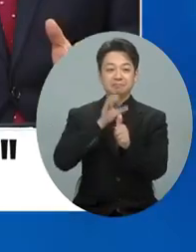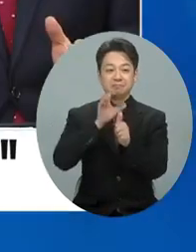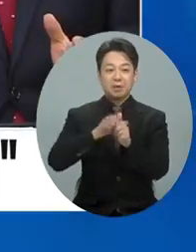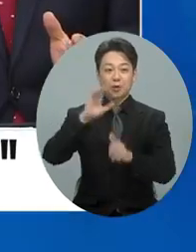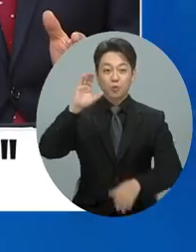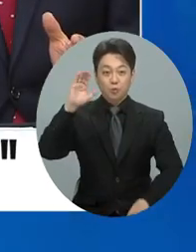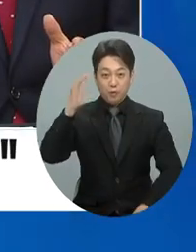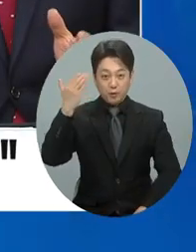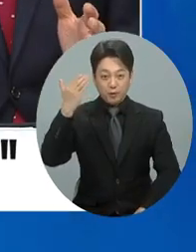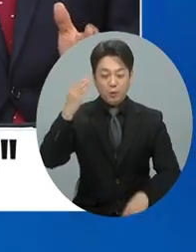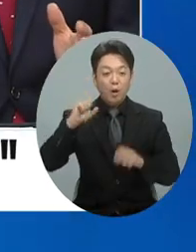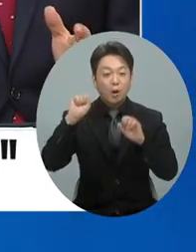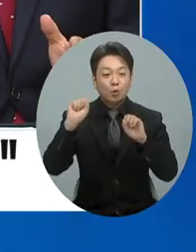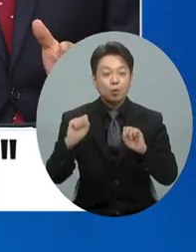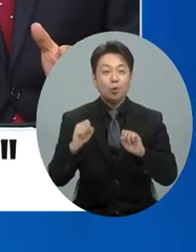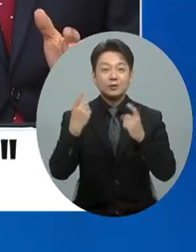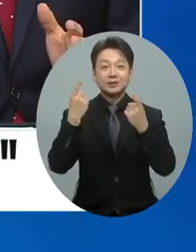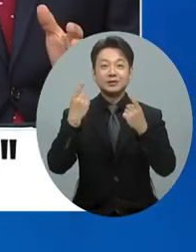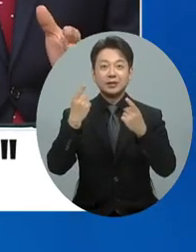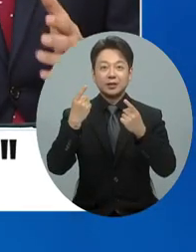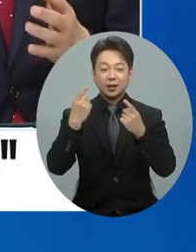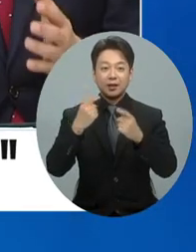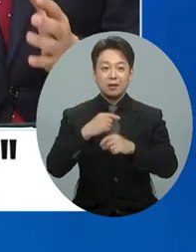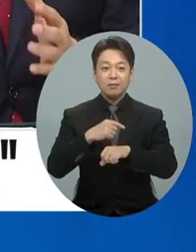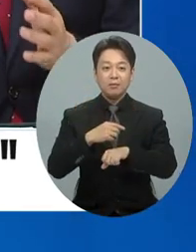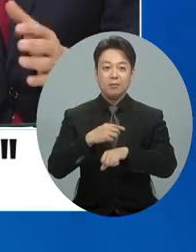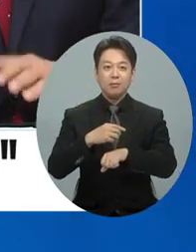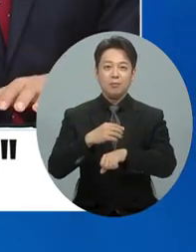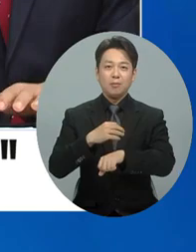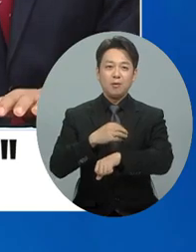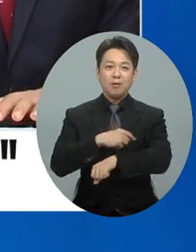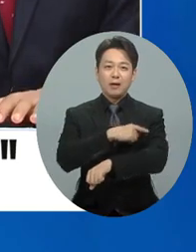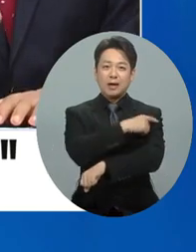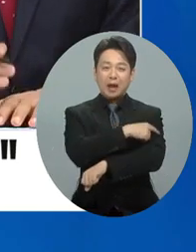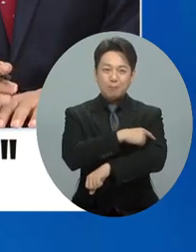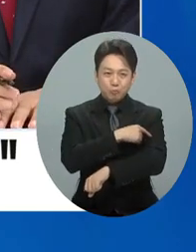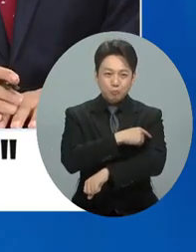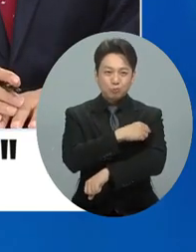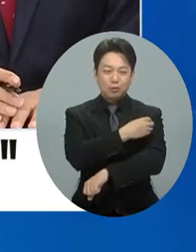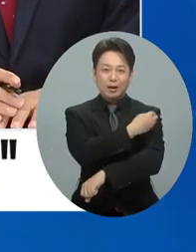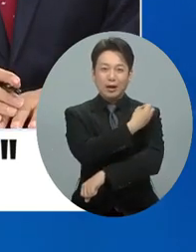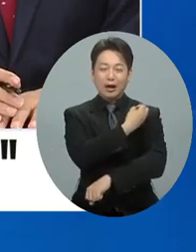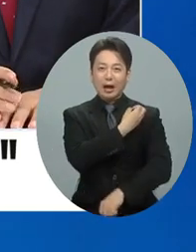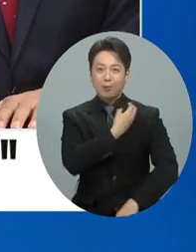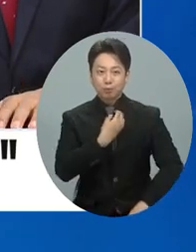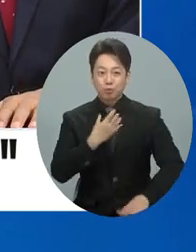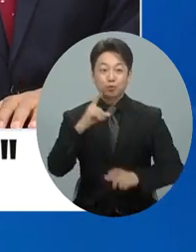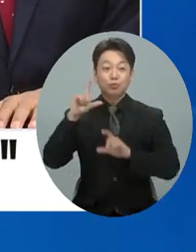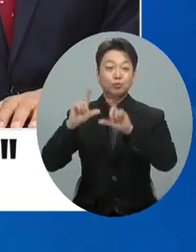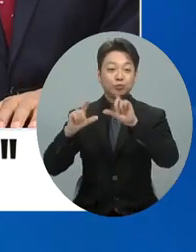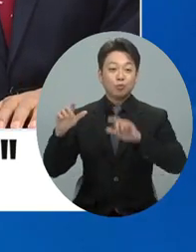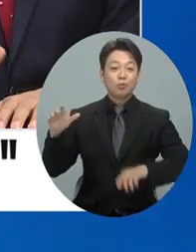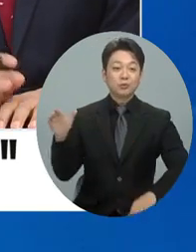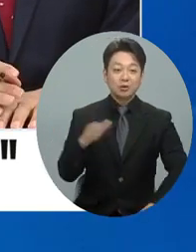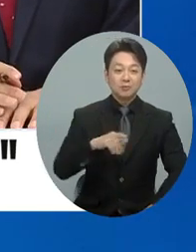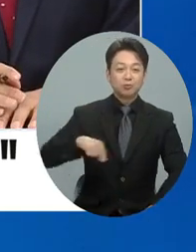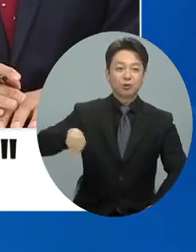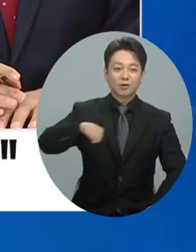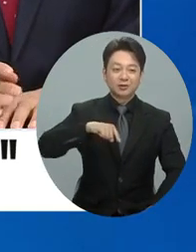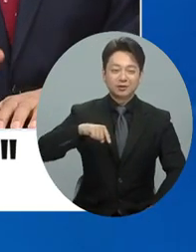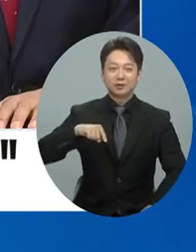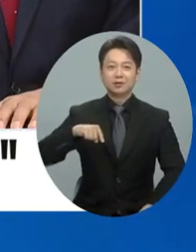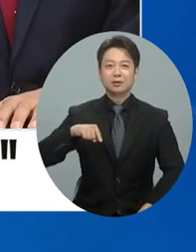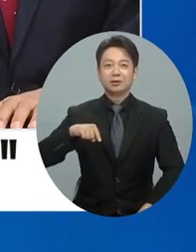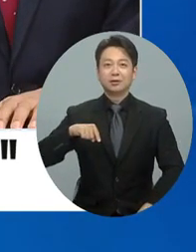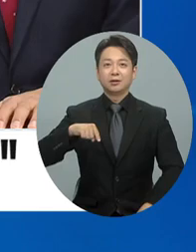갖고 있잖아요. 우리가 간부들에 대해서는 예. 그래서 또 거기는 선택적으로 전문 군인으로서 가고 있기 때문에 예. 두 가지 기능을 가지고